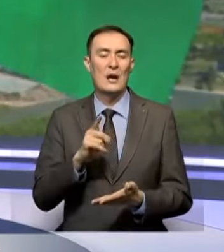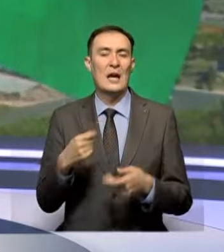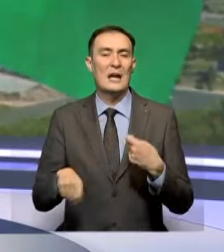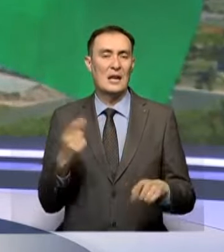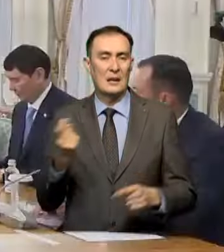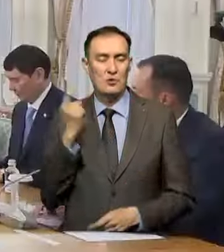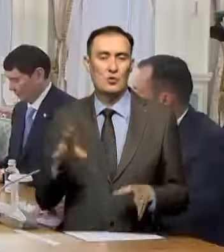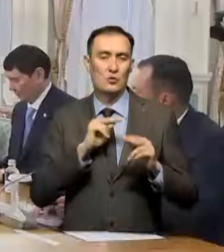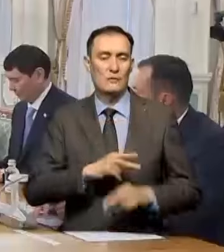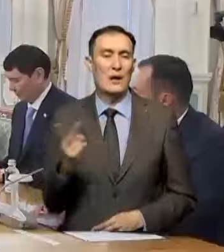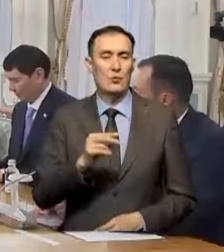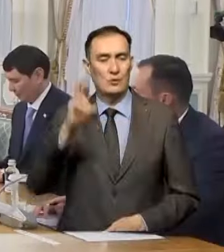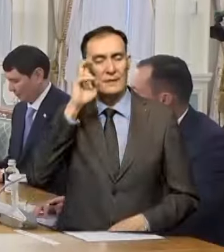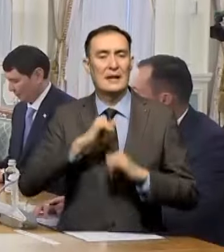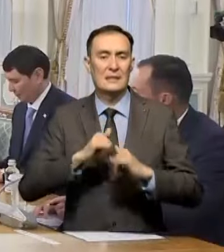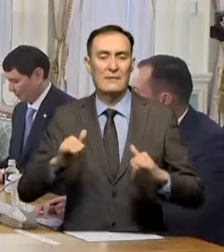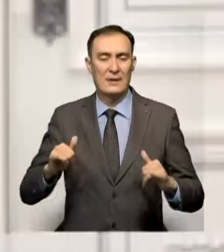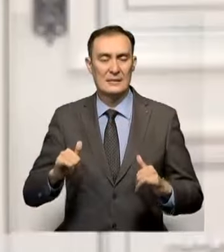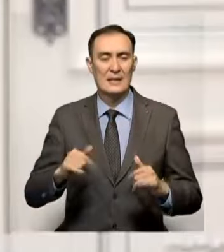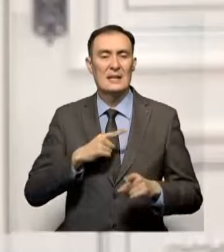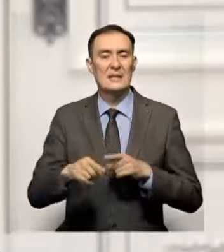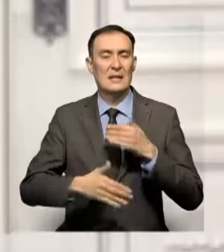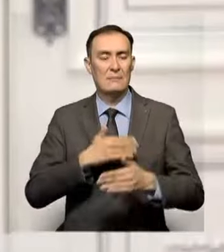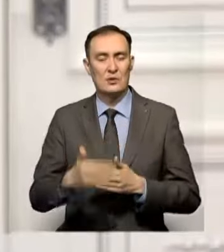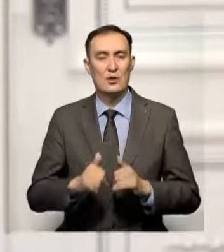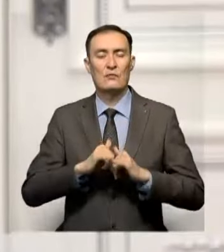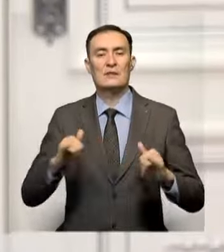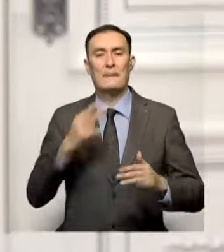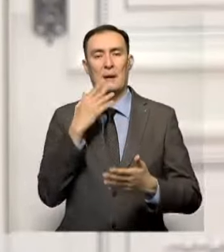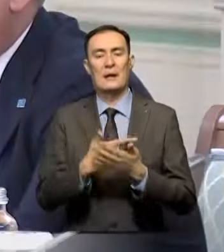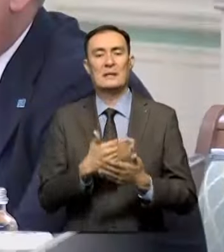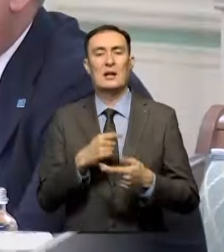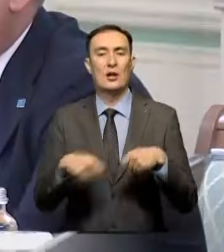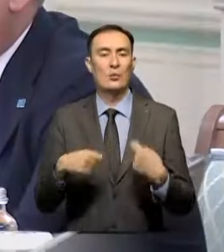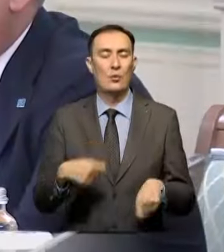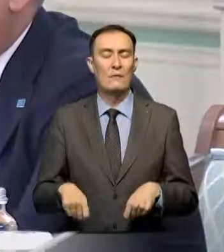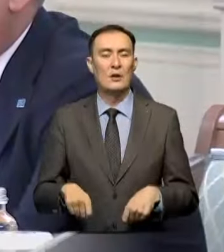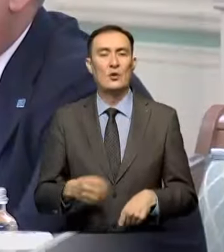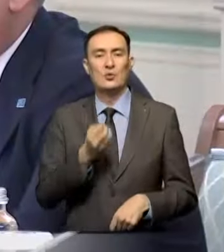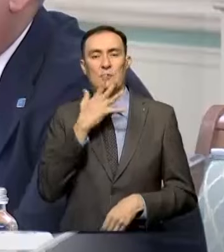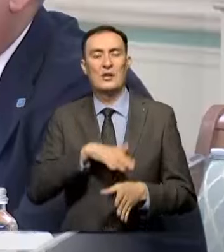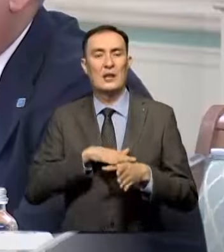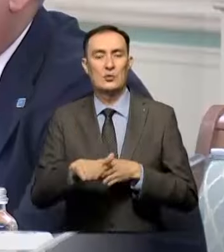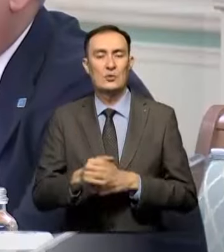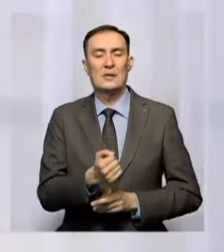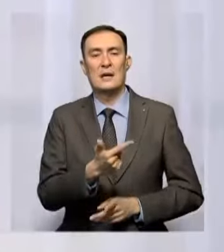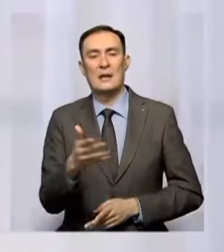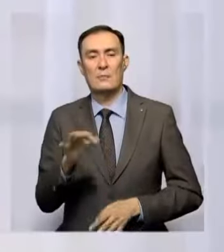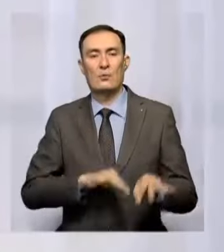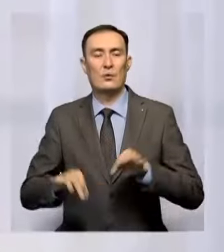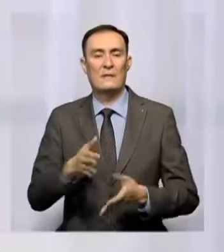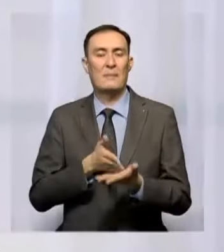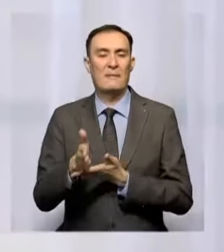экономическое сотрудничество двух стран развивается динамично. Растет показатель взаимной торговли, успешно реализуется ряд проектов в